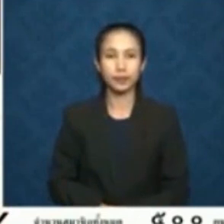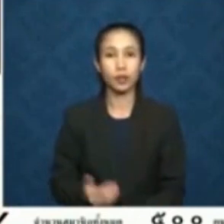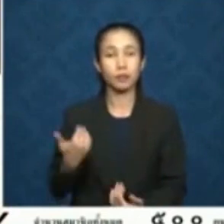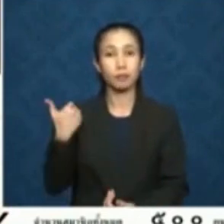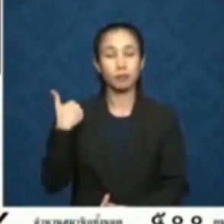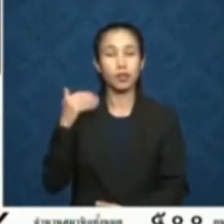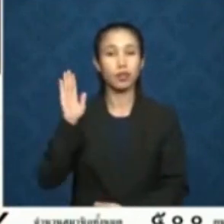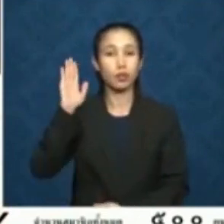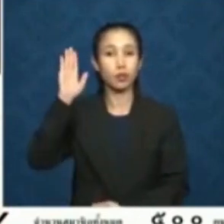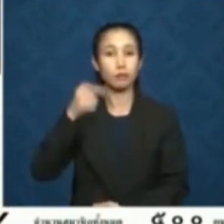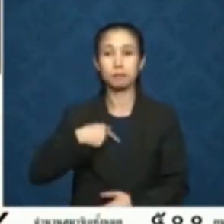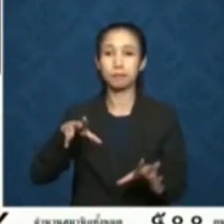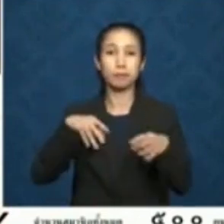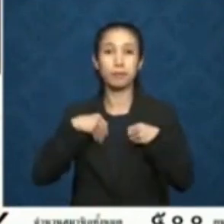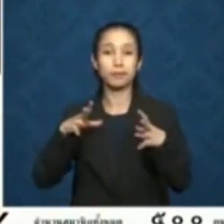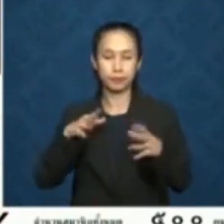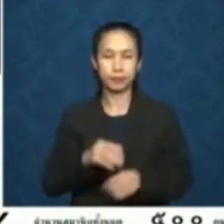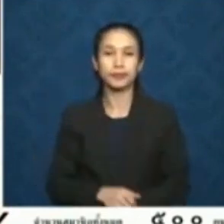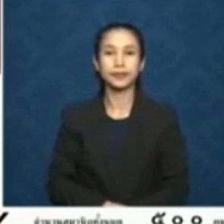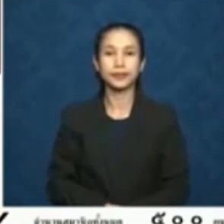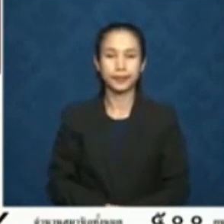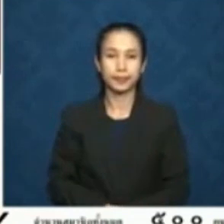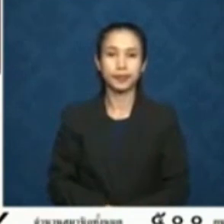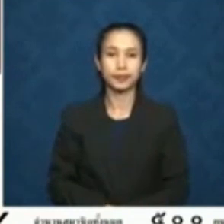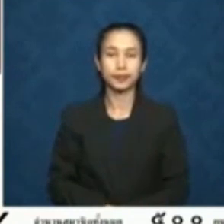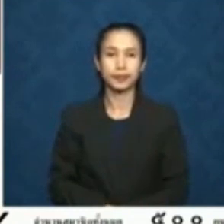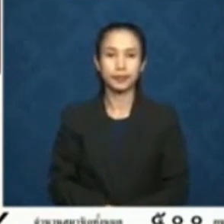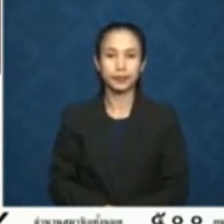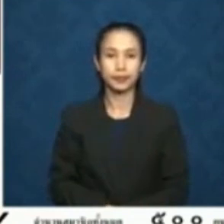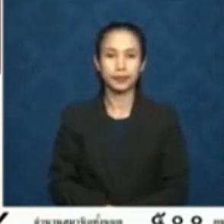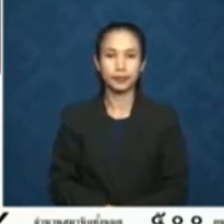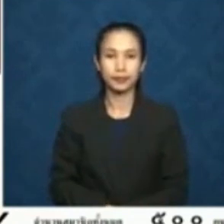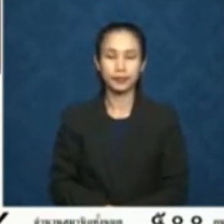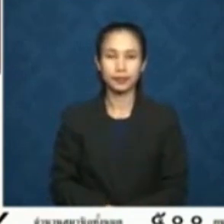มีผู้คัดค้านนะครับ ท่าน เ